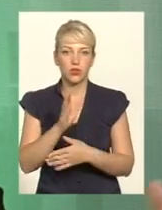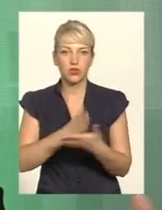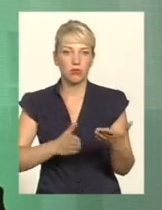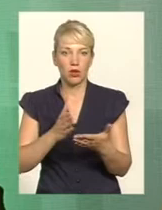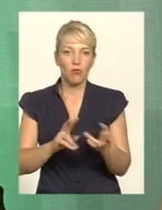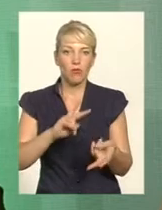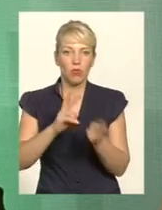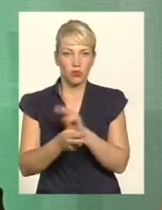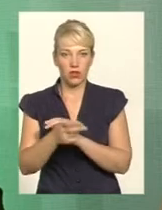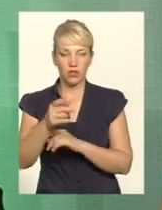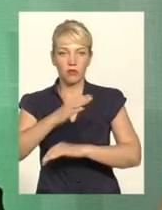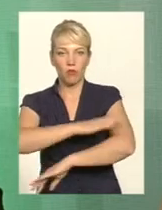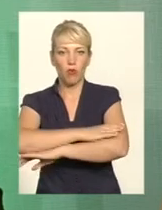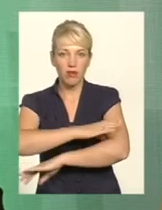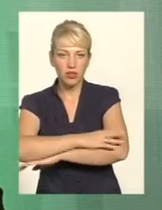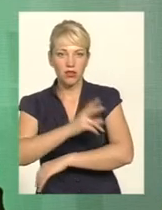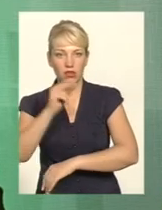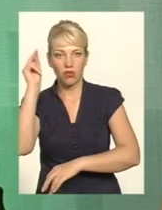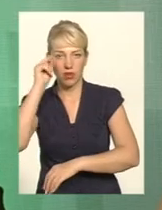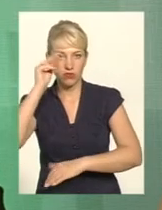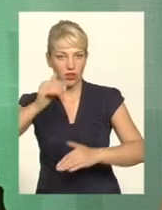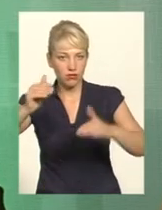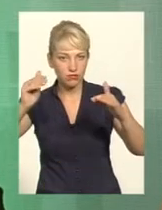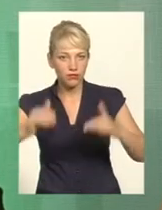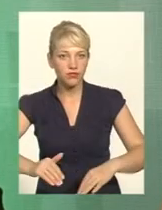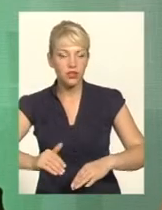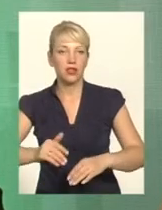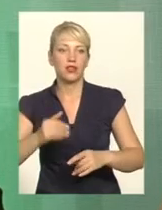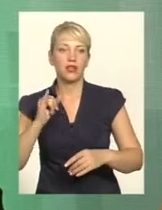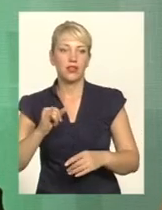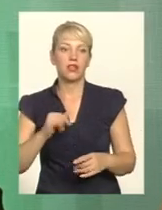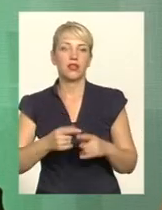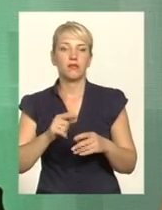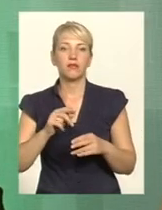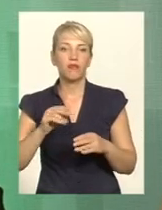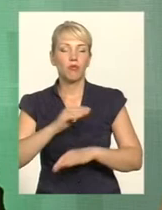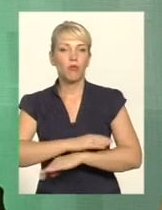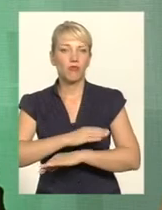І показники в навчанні різко знизилися, і поведінці